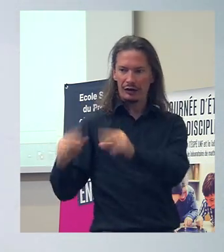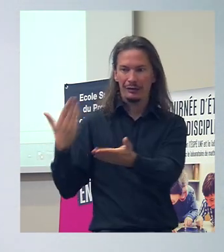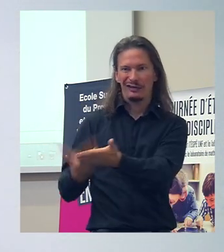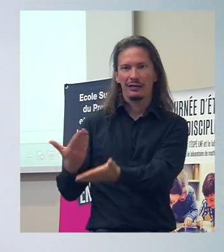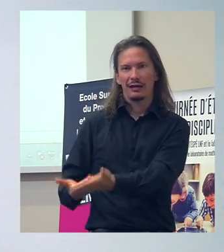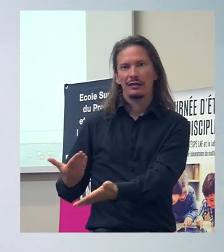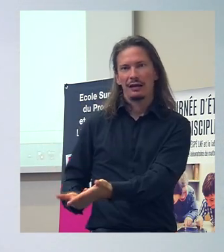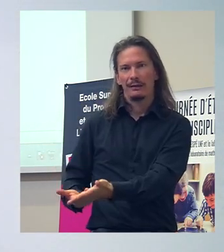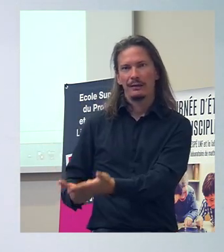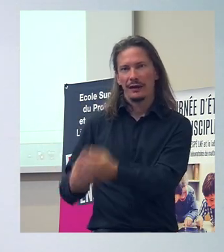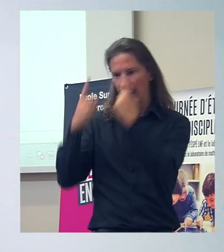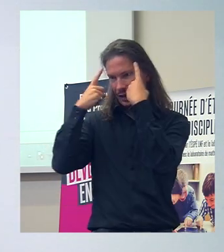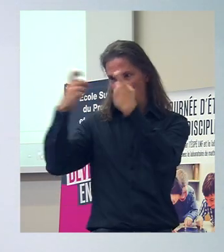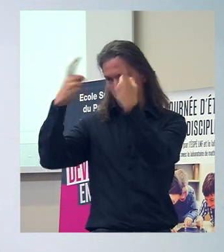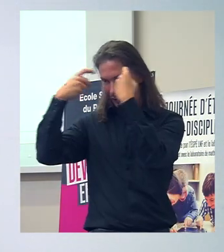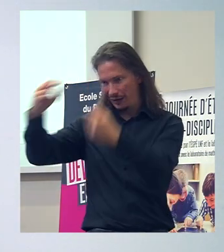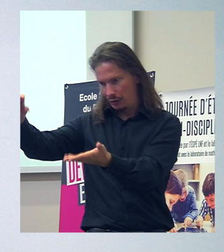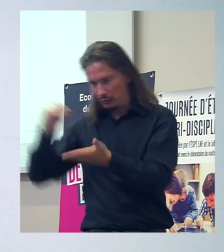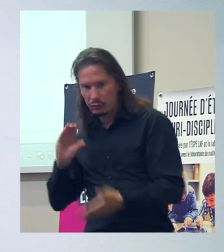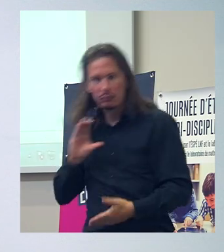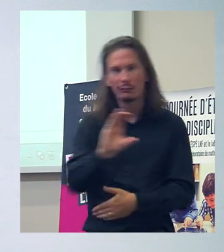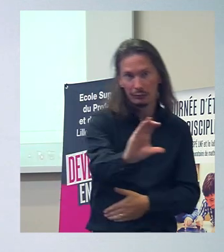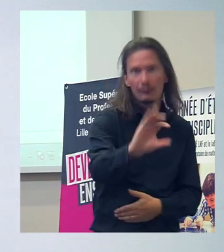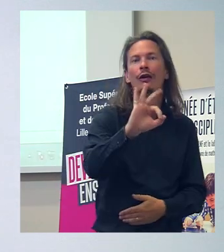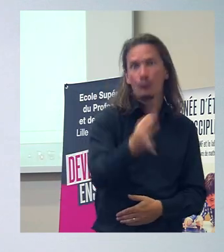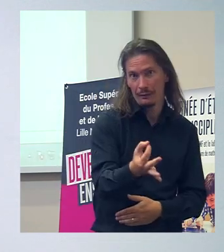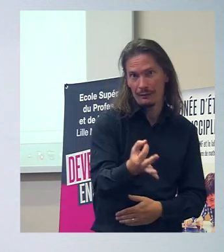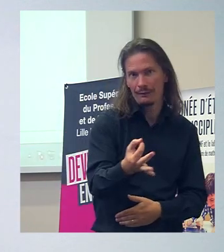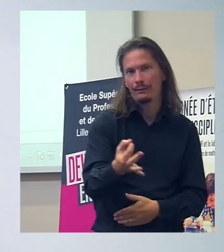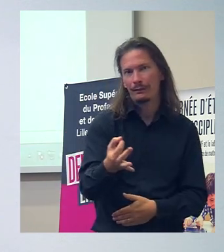donc on transmet un savoir théorique. En revanche,